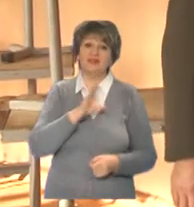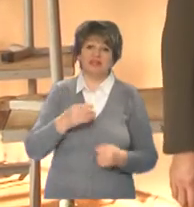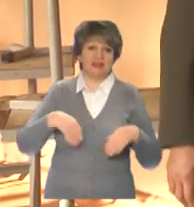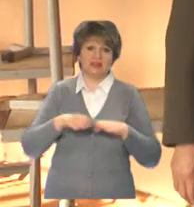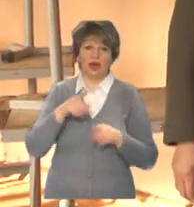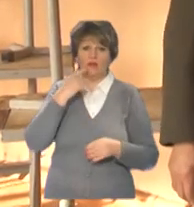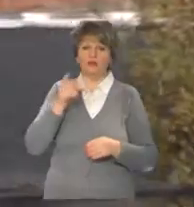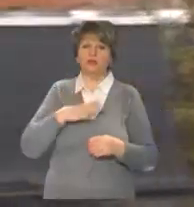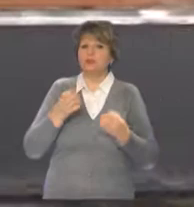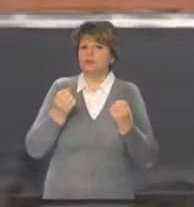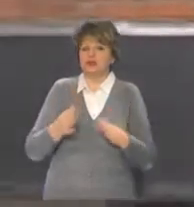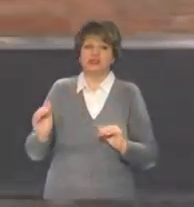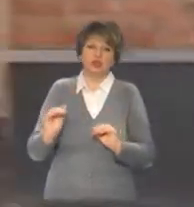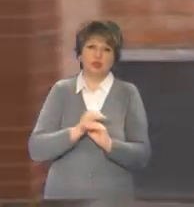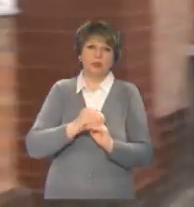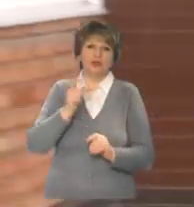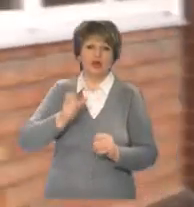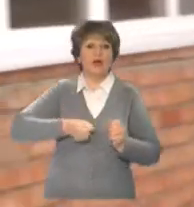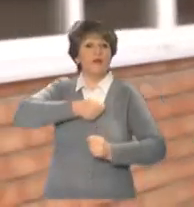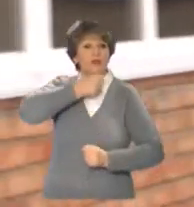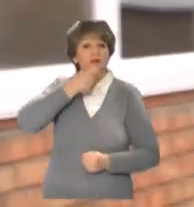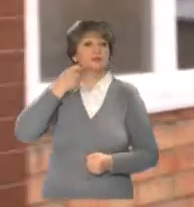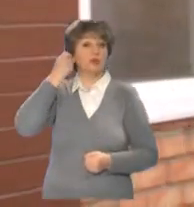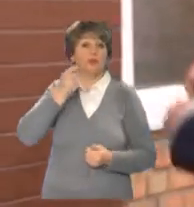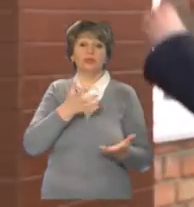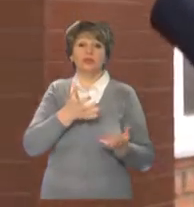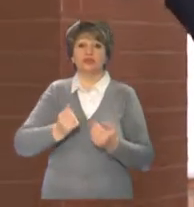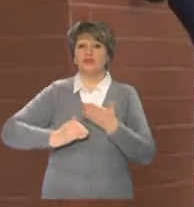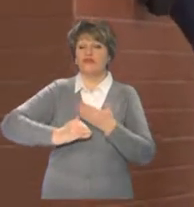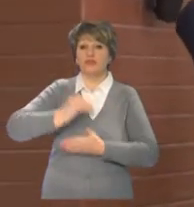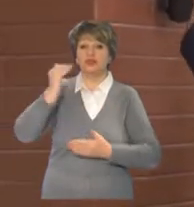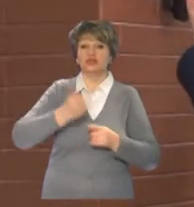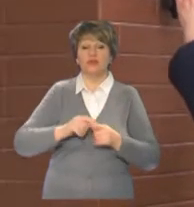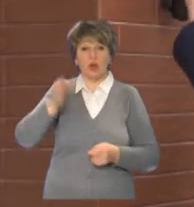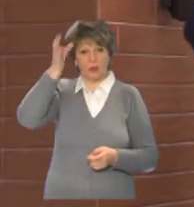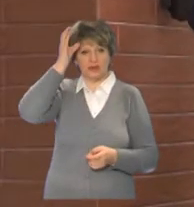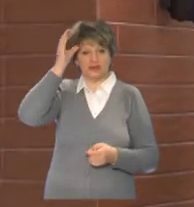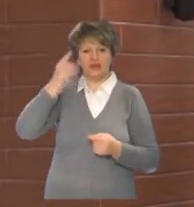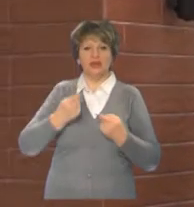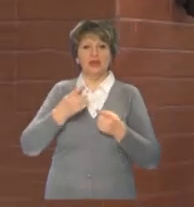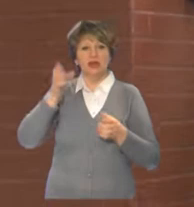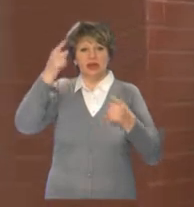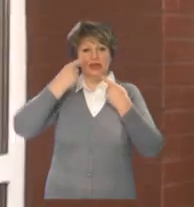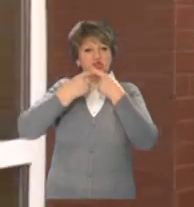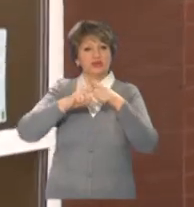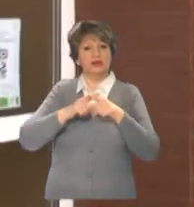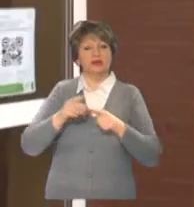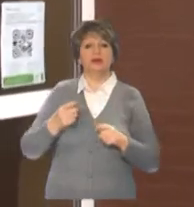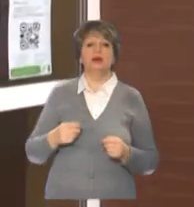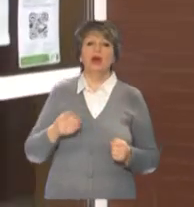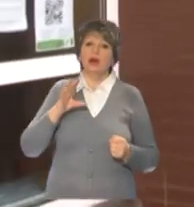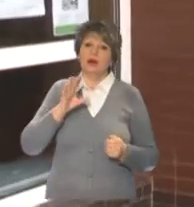был добрый человек. Вже в дорослому віці Андрій отримує вищу освіту інженера-технолога в Національному транспортному